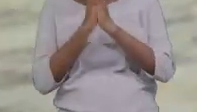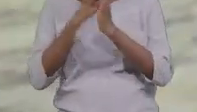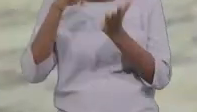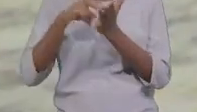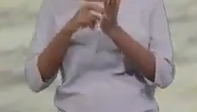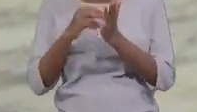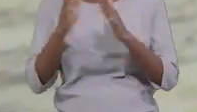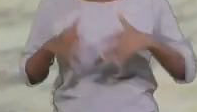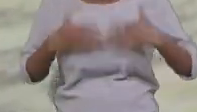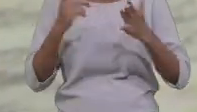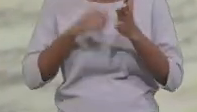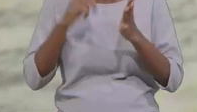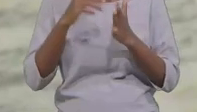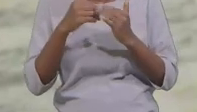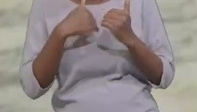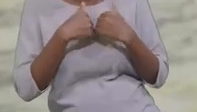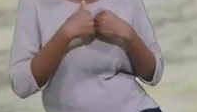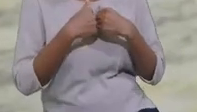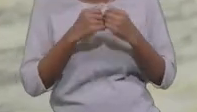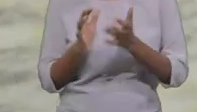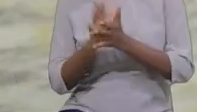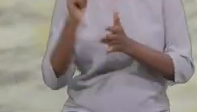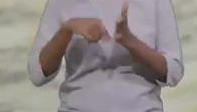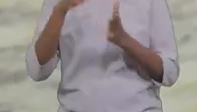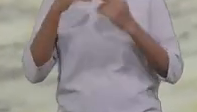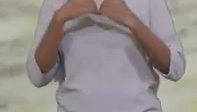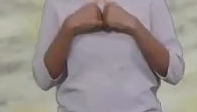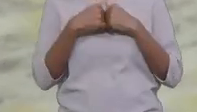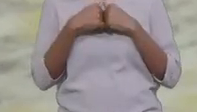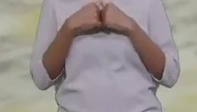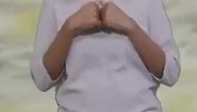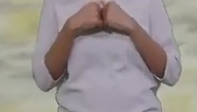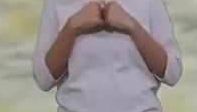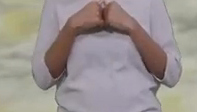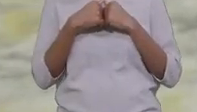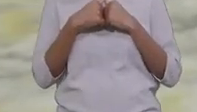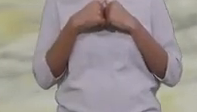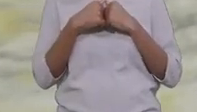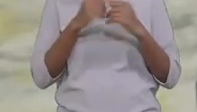Seigneur. Confesse ce que tu as. Crois ce que tu as.